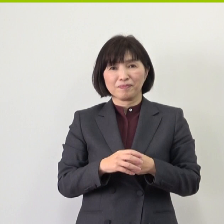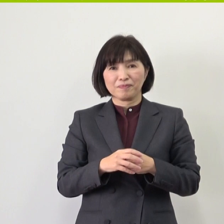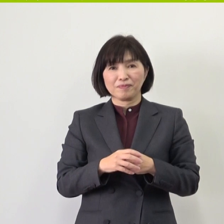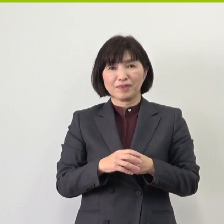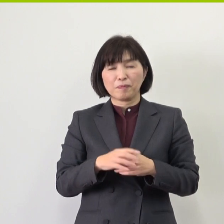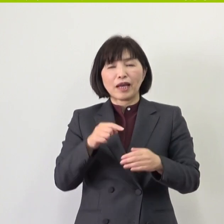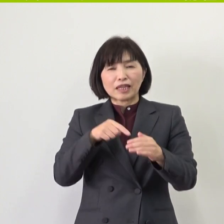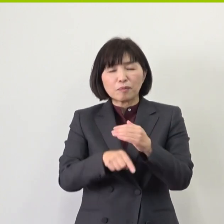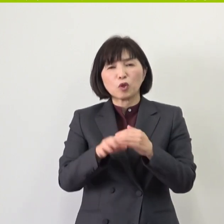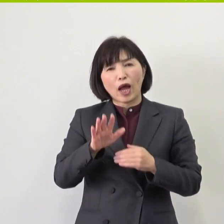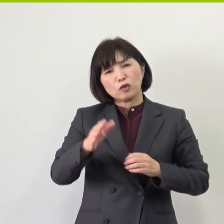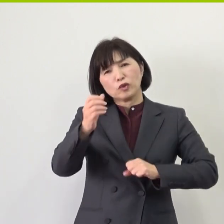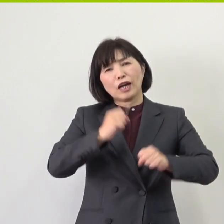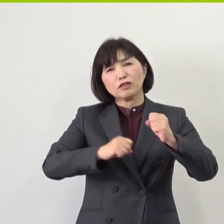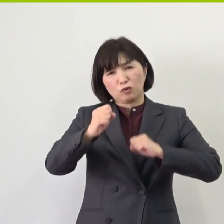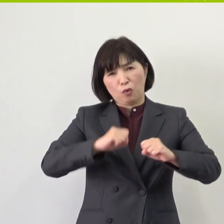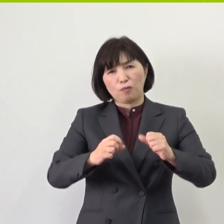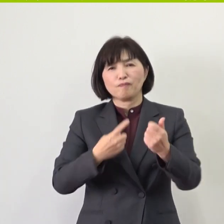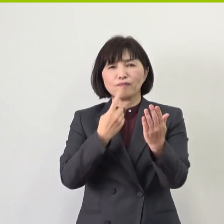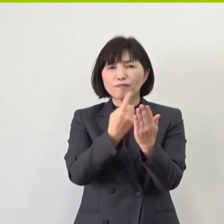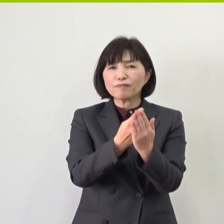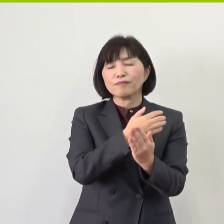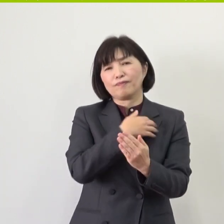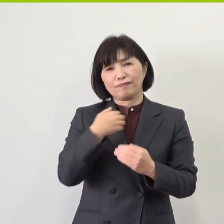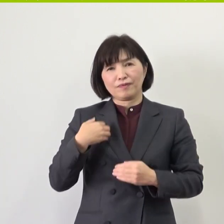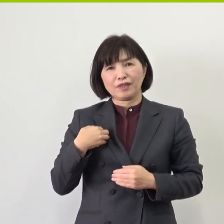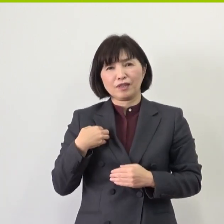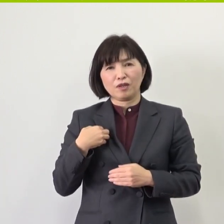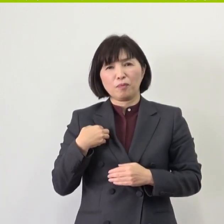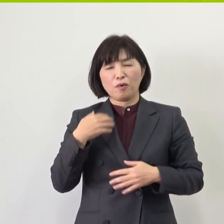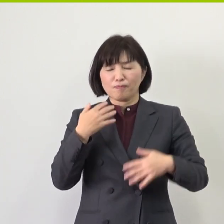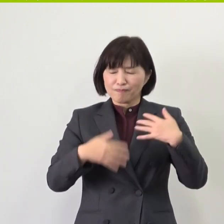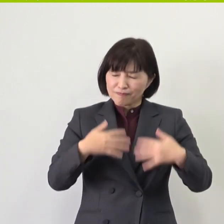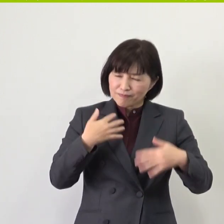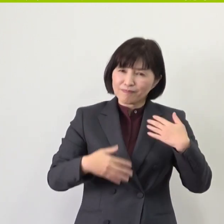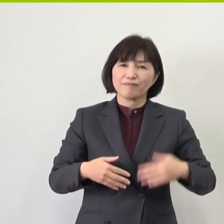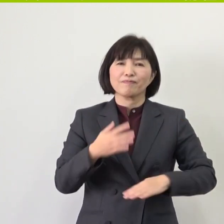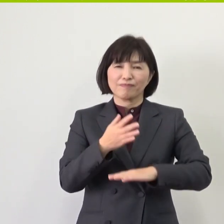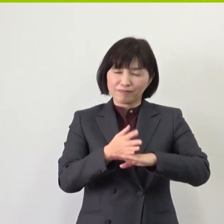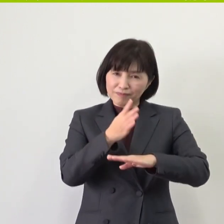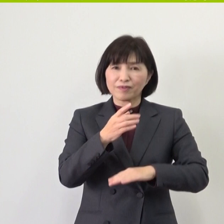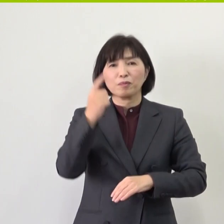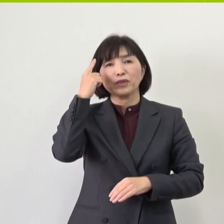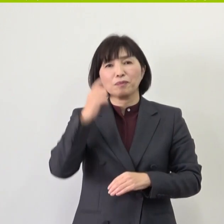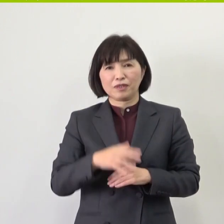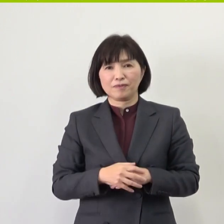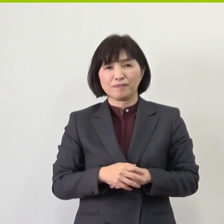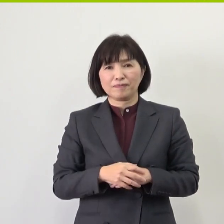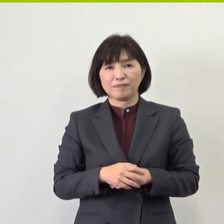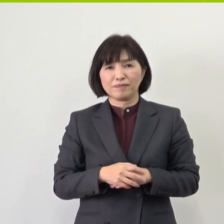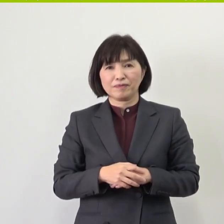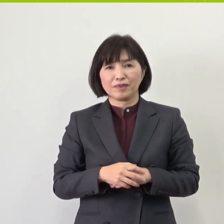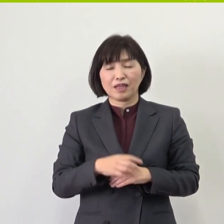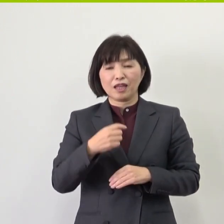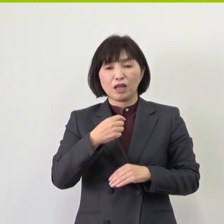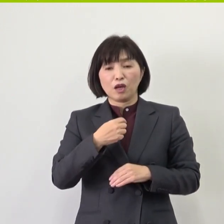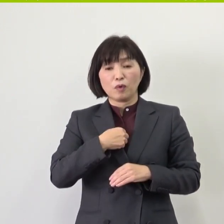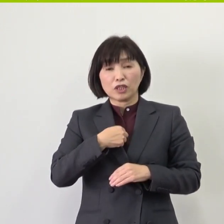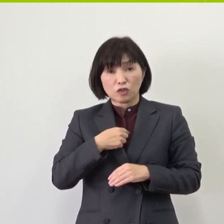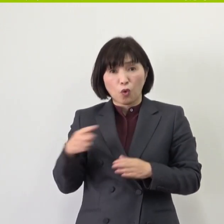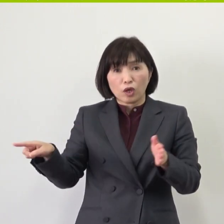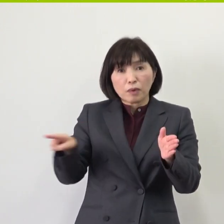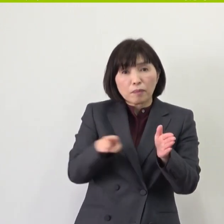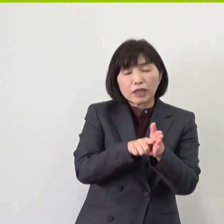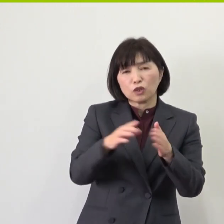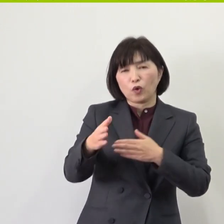ような意義のある活動に携われることを本当にありがたく思っておりますし、私のこれまで培って